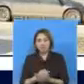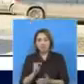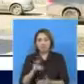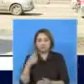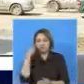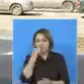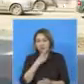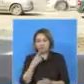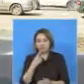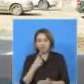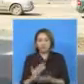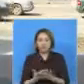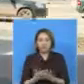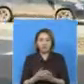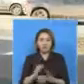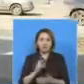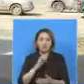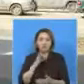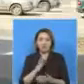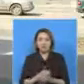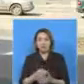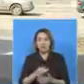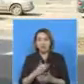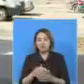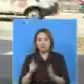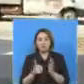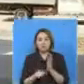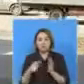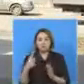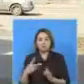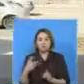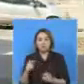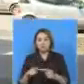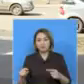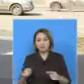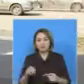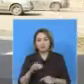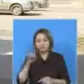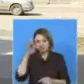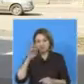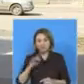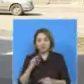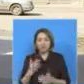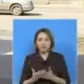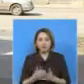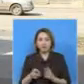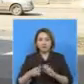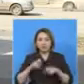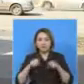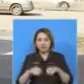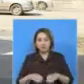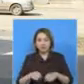юридических лица к административной ответственности по статье 631 Кодекса Республики Казахстан об административном